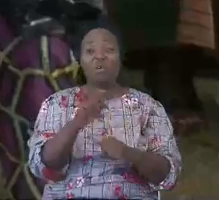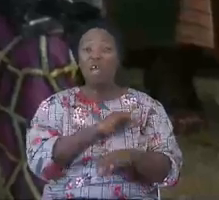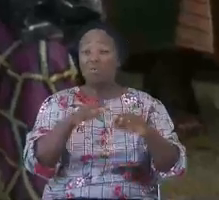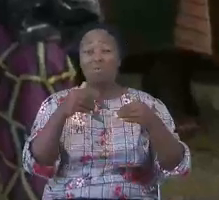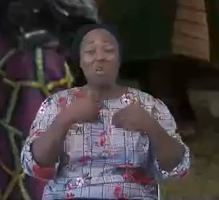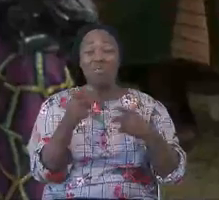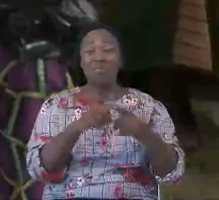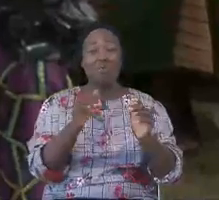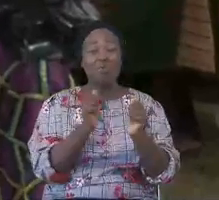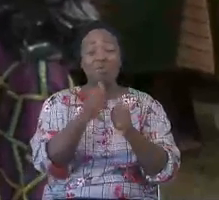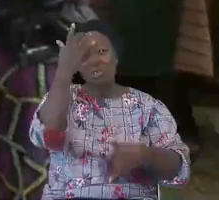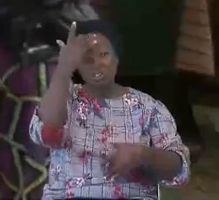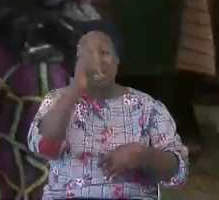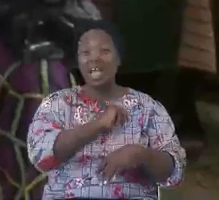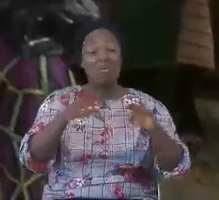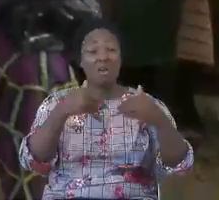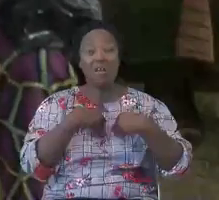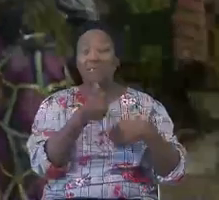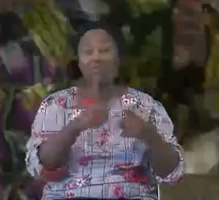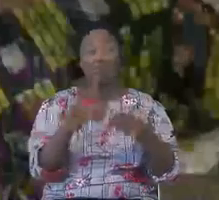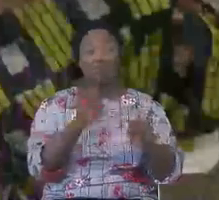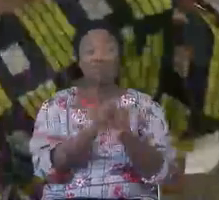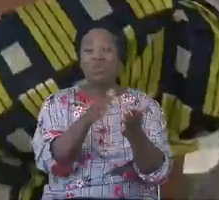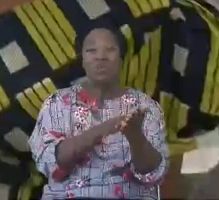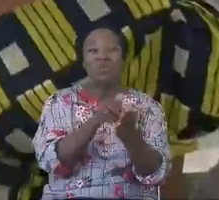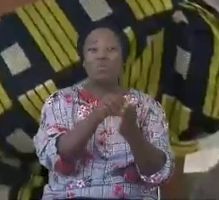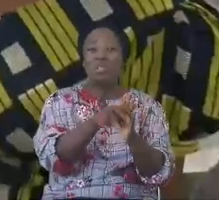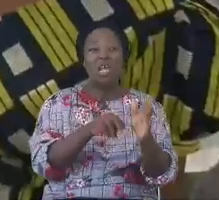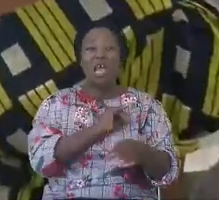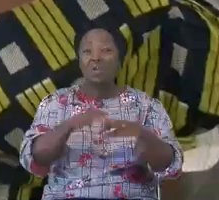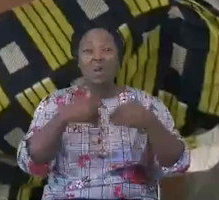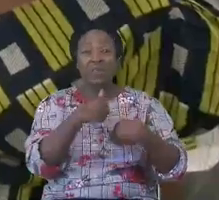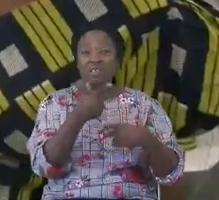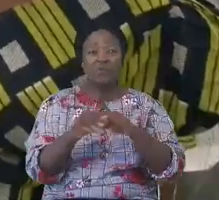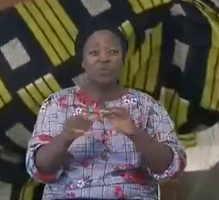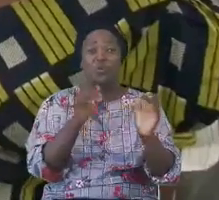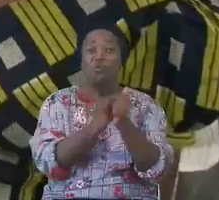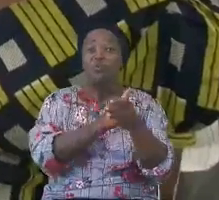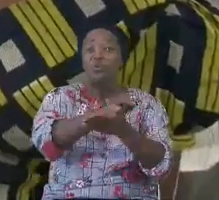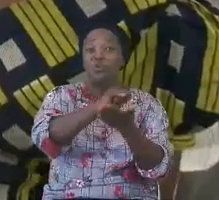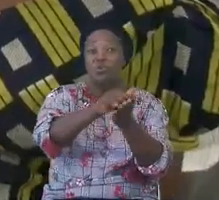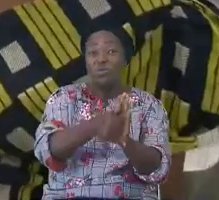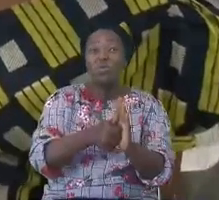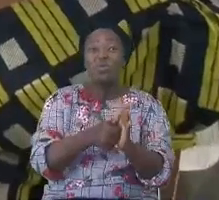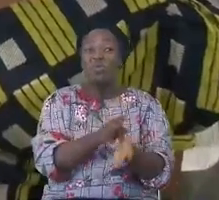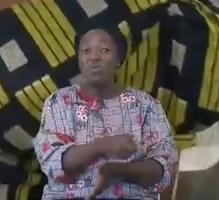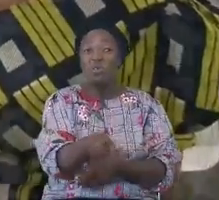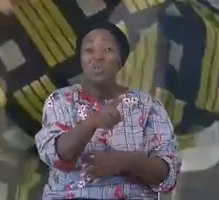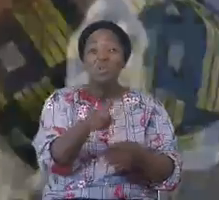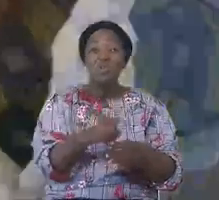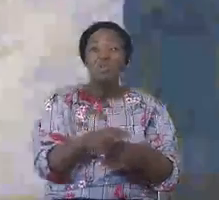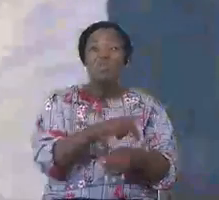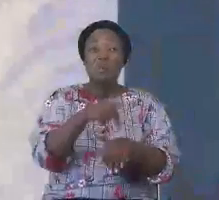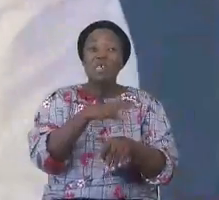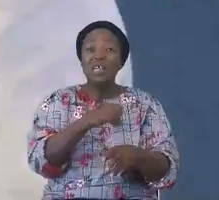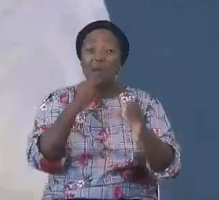dit, je n'ai rien à faire avec toi. Je n'ai rien à faire avec la maladie. Je n'ai rien à faire avec la faiblesse. Je n'ai